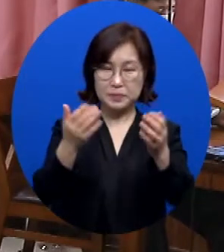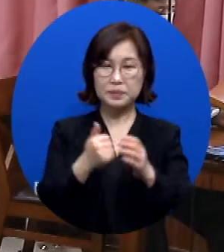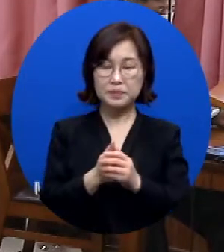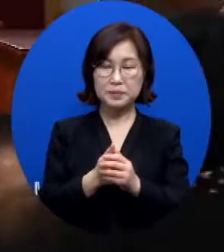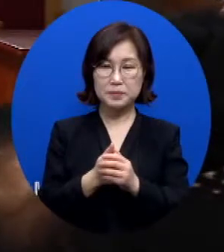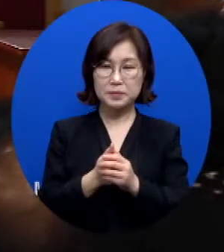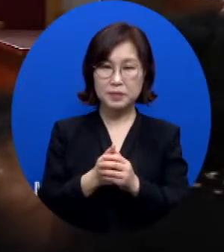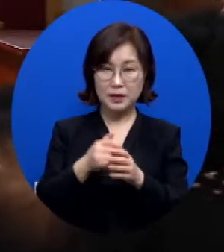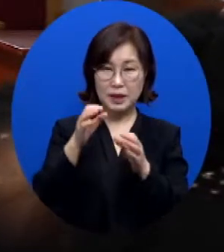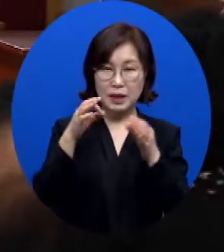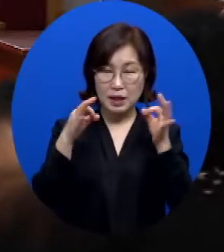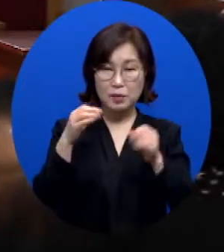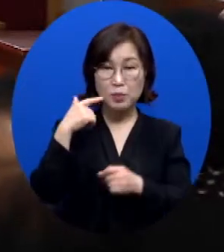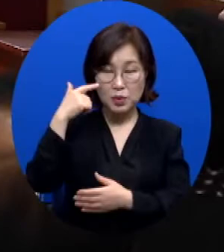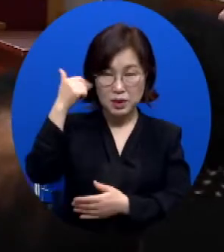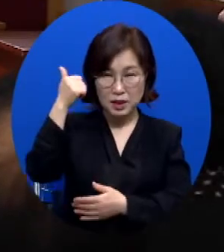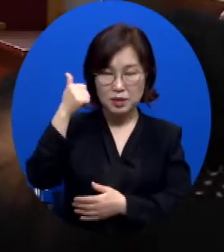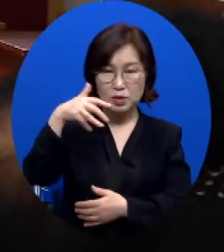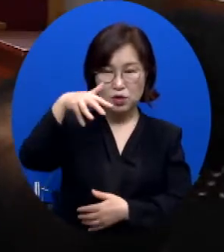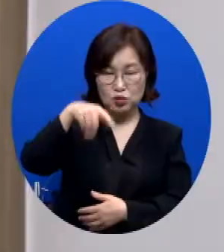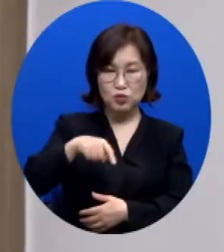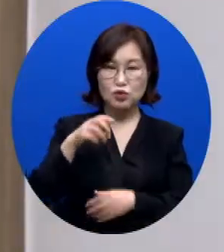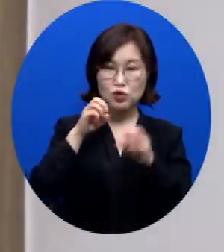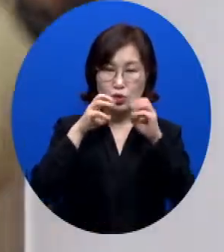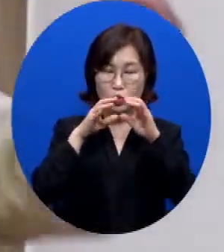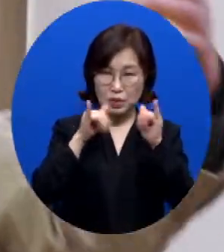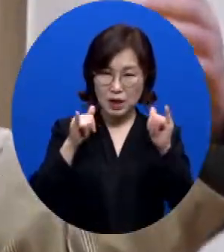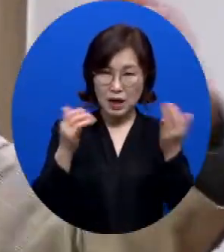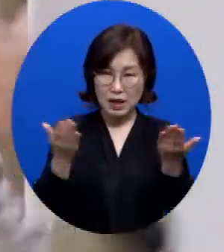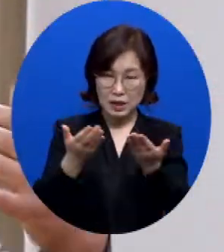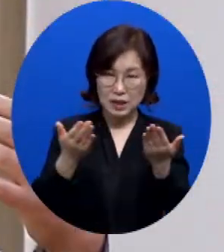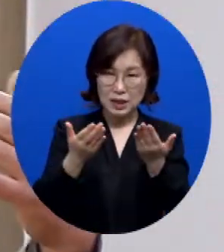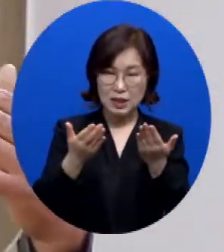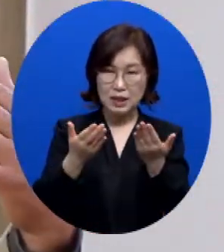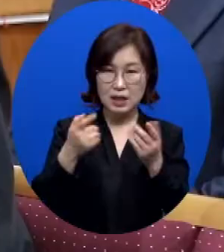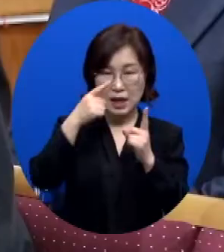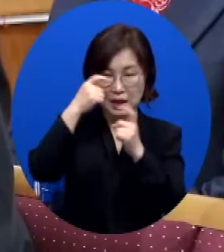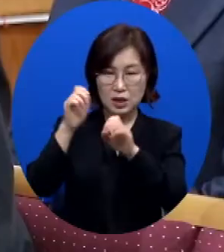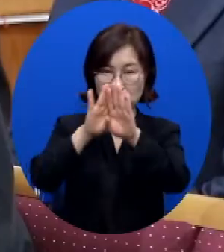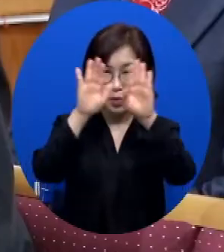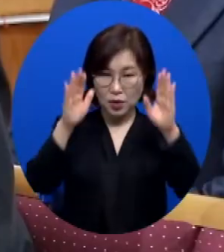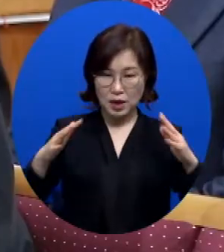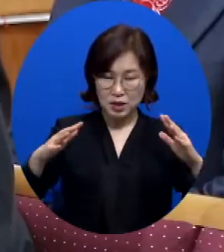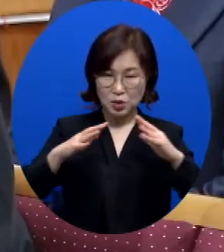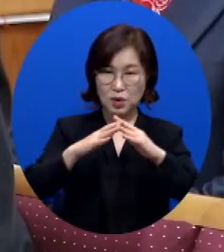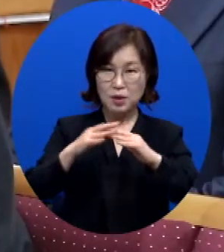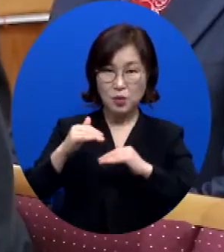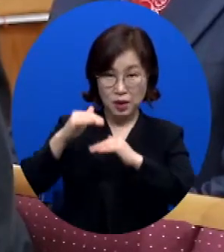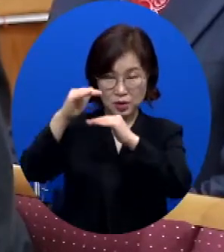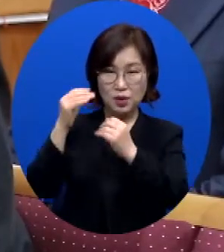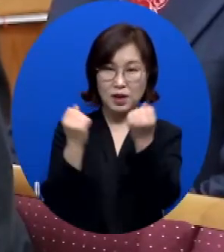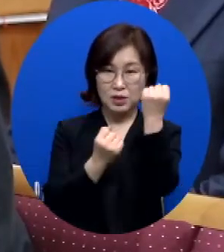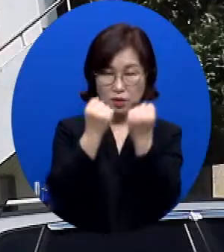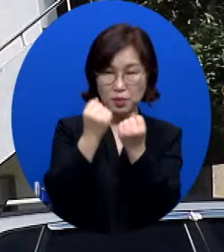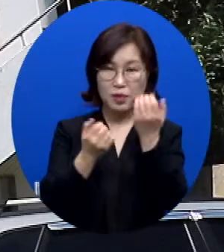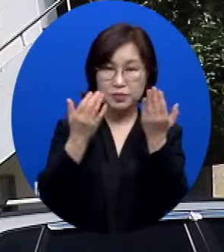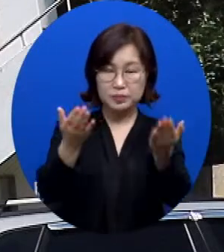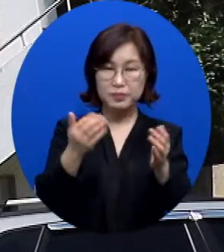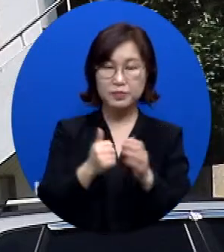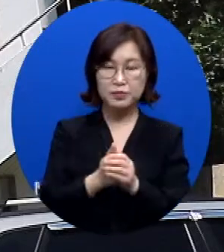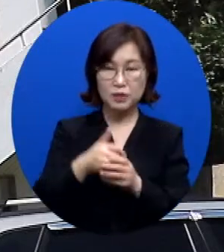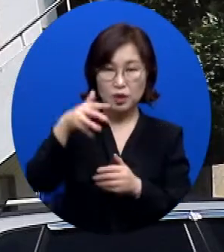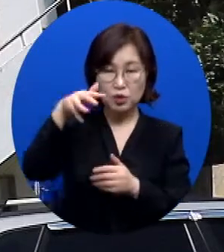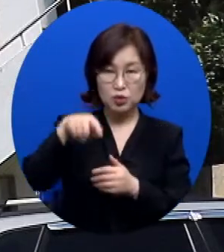말도교회 김상남 목사가 추명순 전도사의 사역과 기념관 건립 과정을 설명했습니다. 이후 추명순